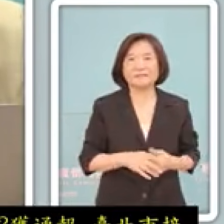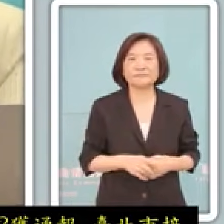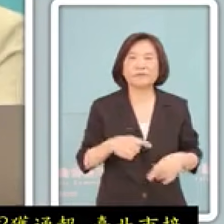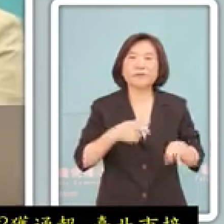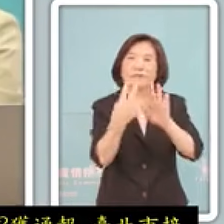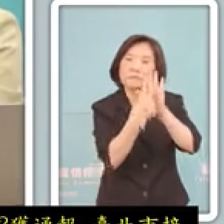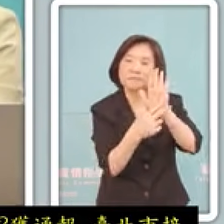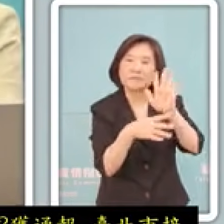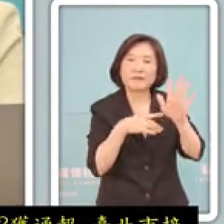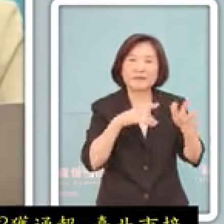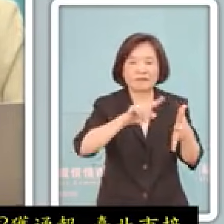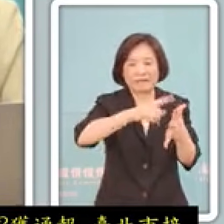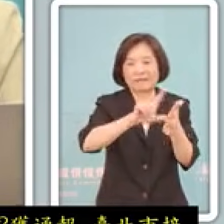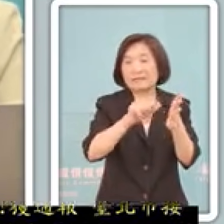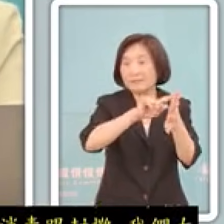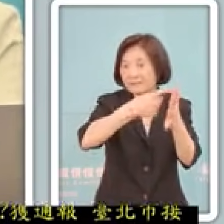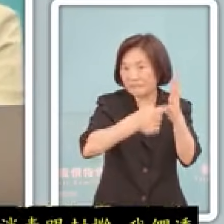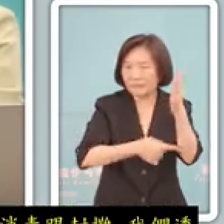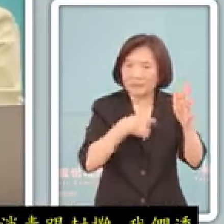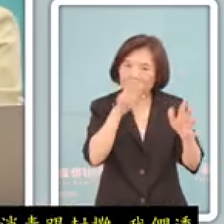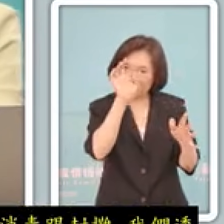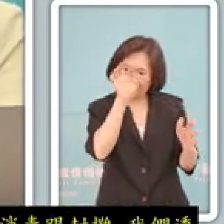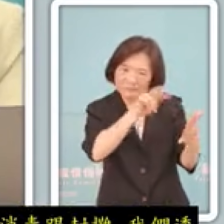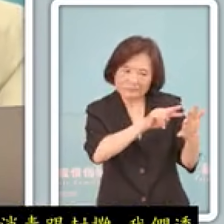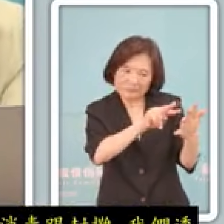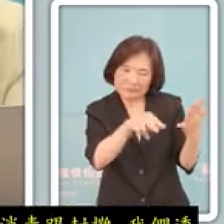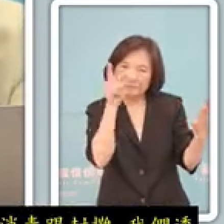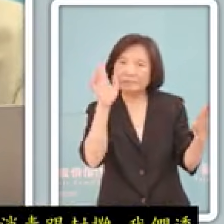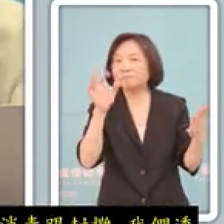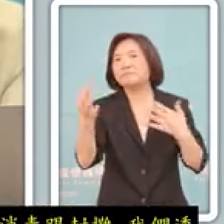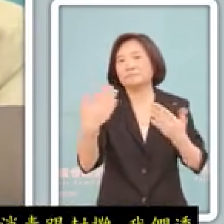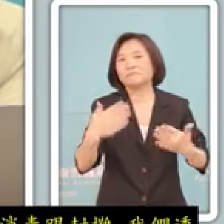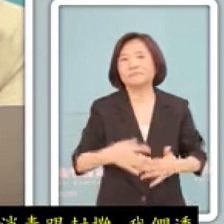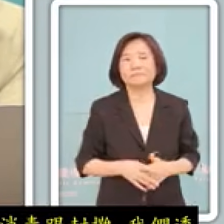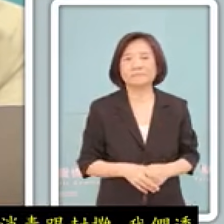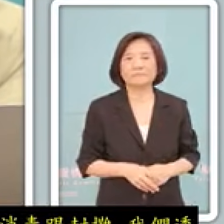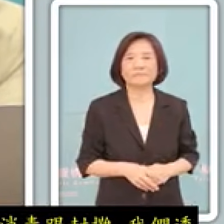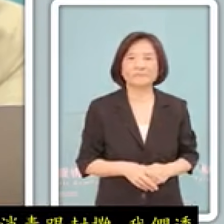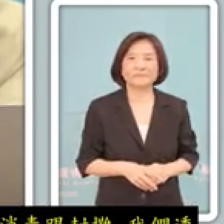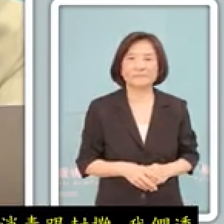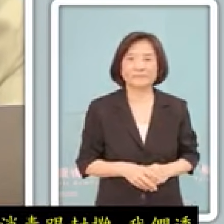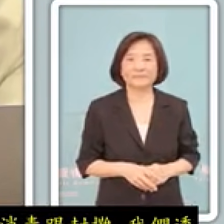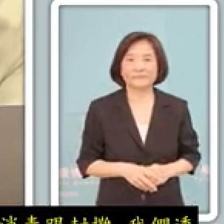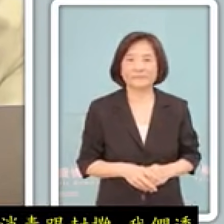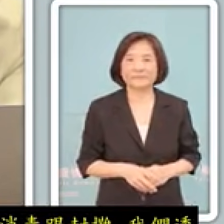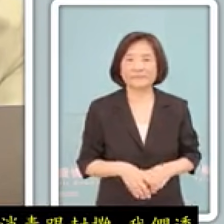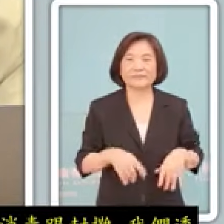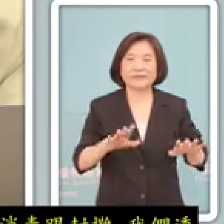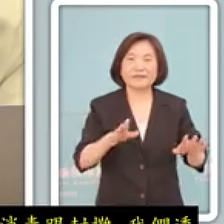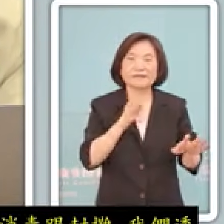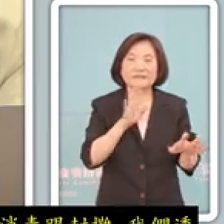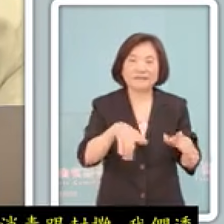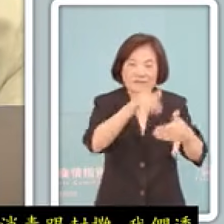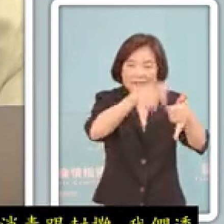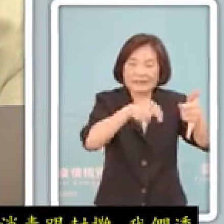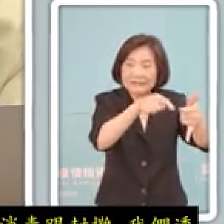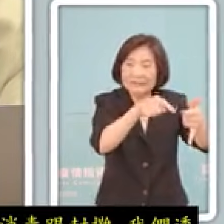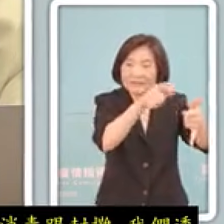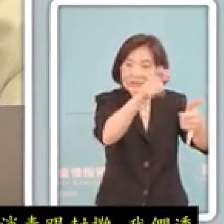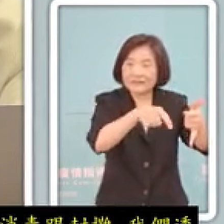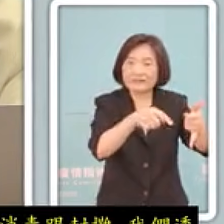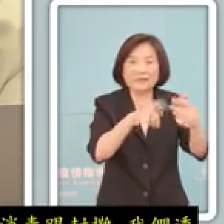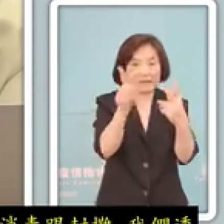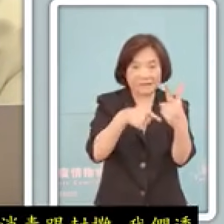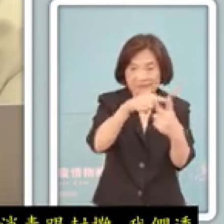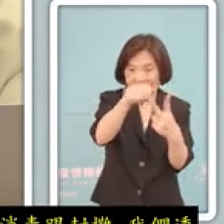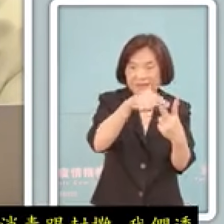们透过时序表来带大家了解，我相信用时间的方式大家应该就很能知道。其实这个个案呢，其中一个个案，